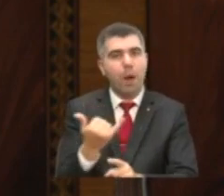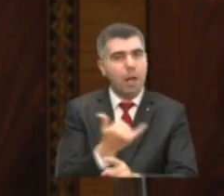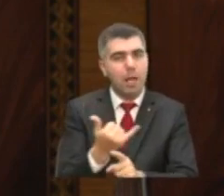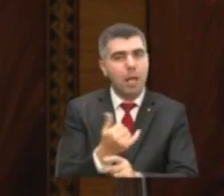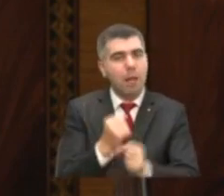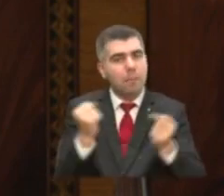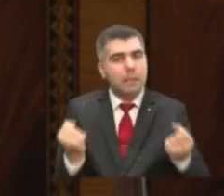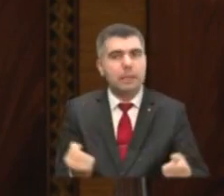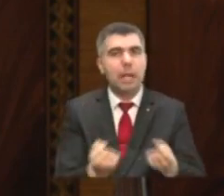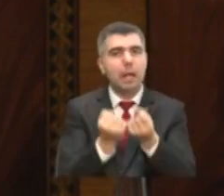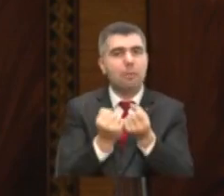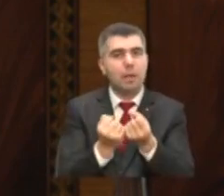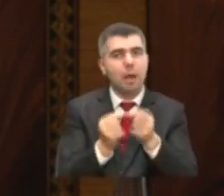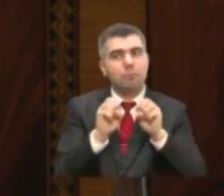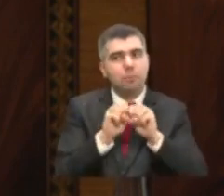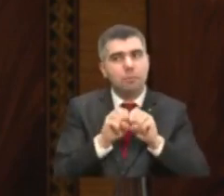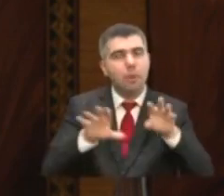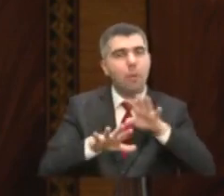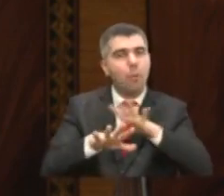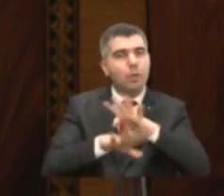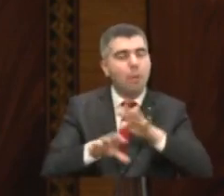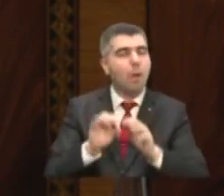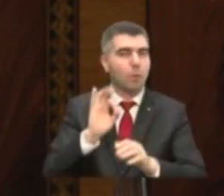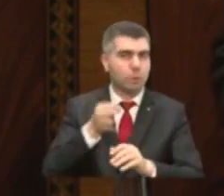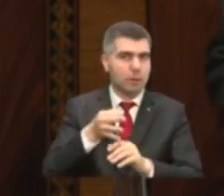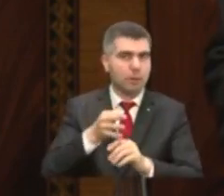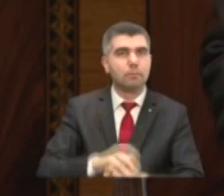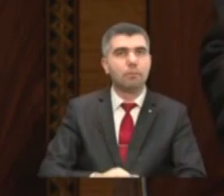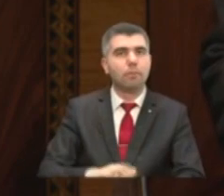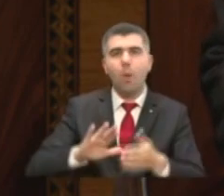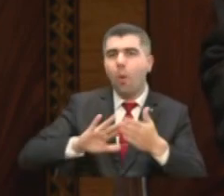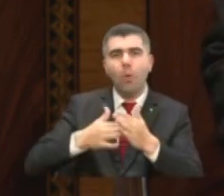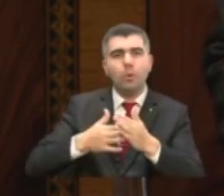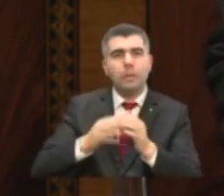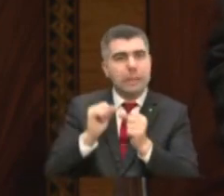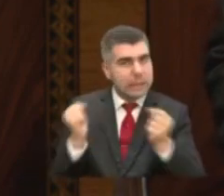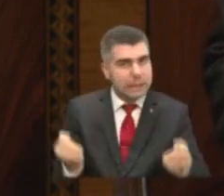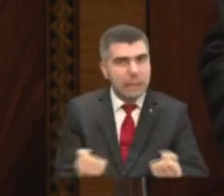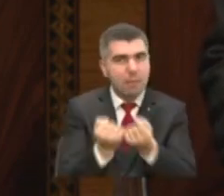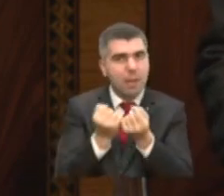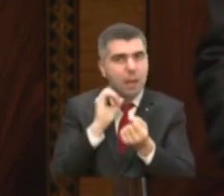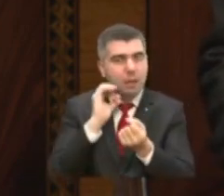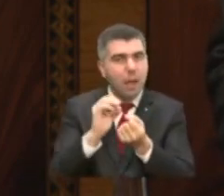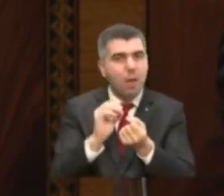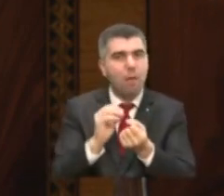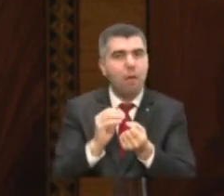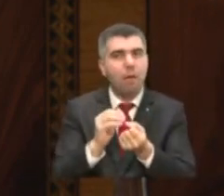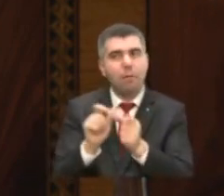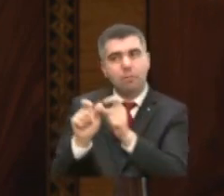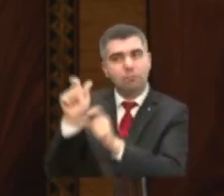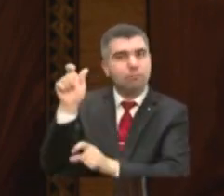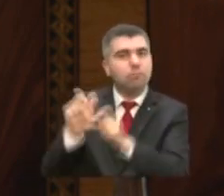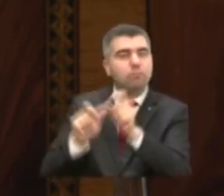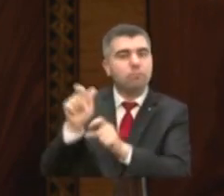تنمية مجتمعية حقيقية، وبالتالي فأي تنمية هي هينة بالاستثمار في